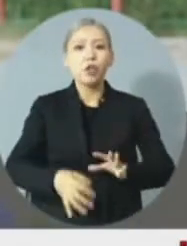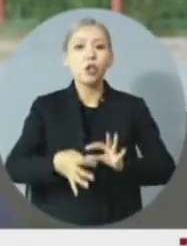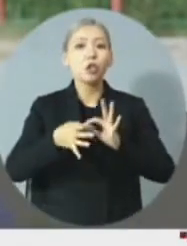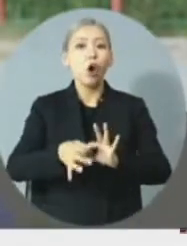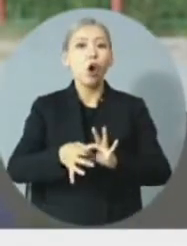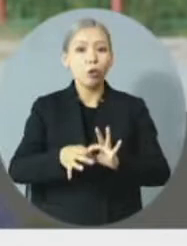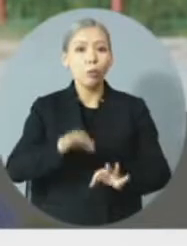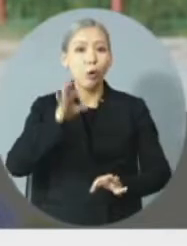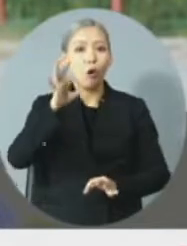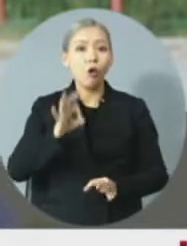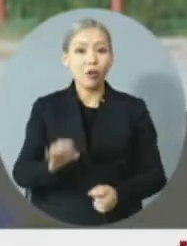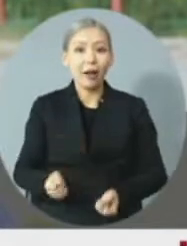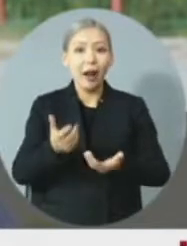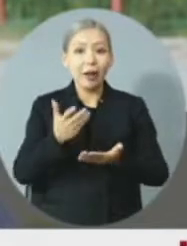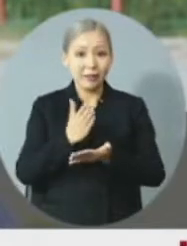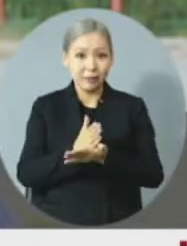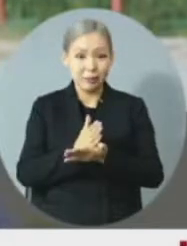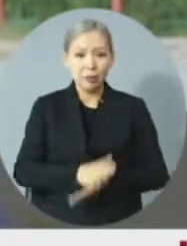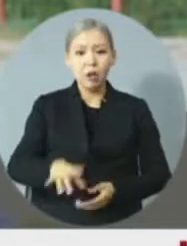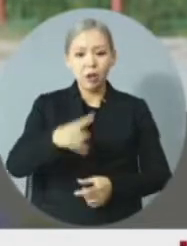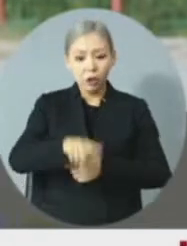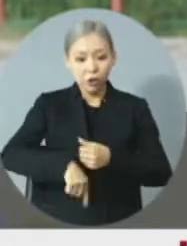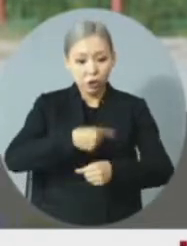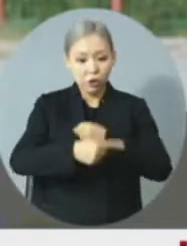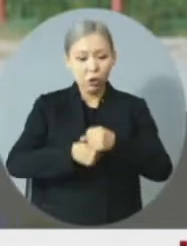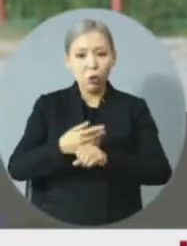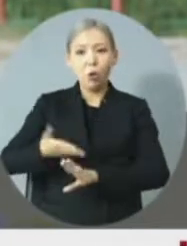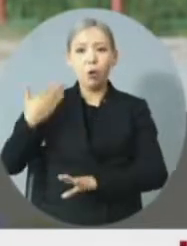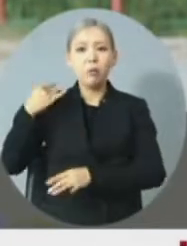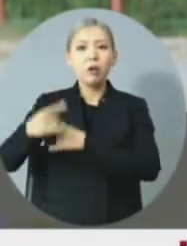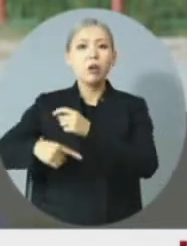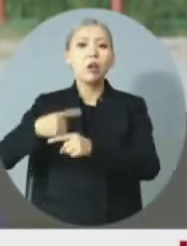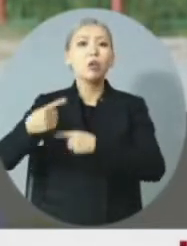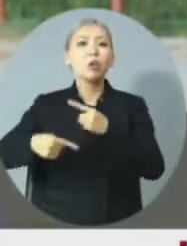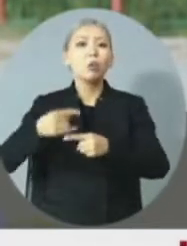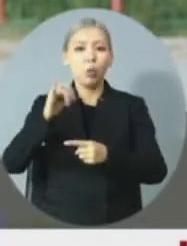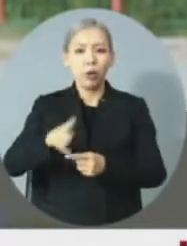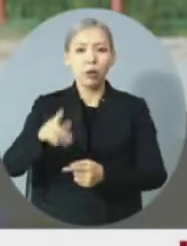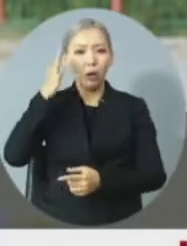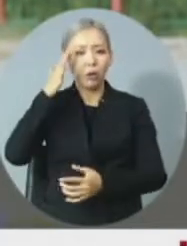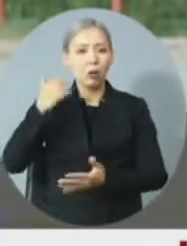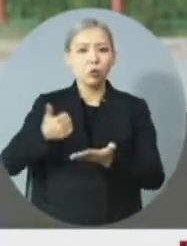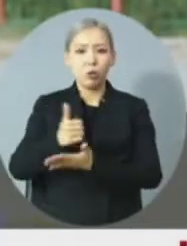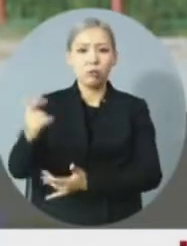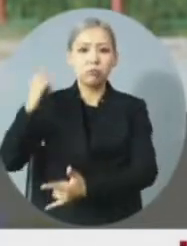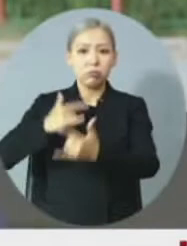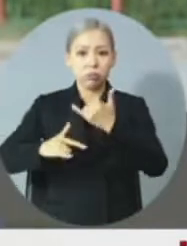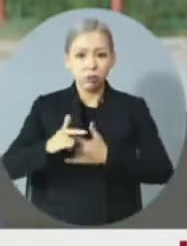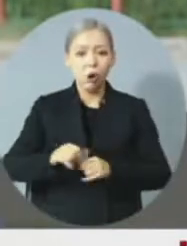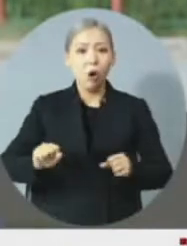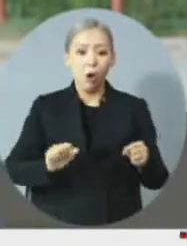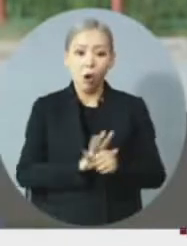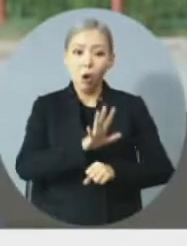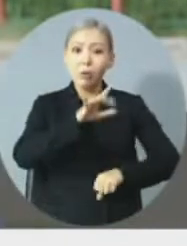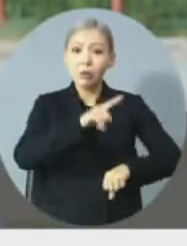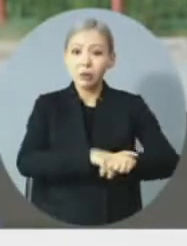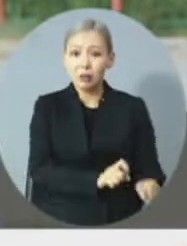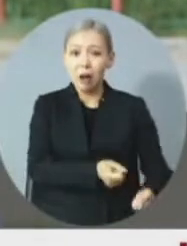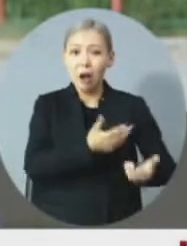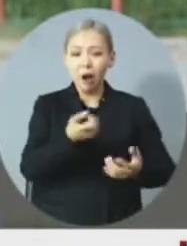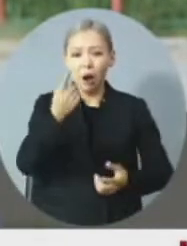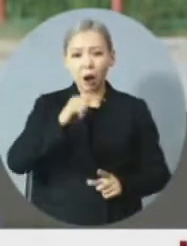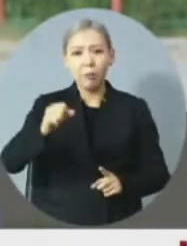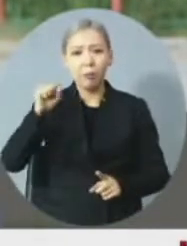бол бидний хувьд давхар гаргасан байгаа. Тэгэхээр энэ жилийн хувьд бол урд урдын жилүүдээс илүү их жуулчд ирнэ. За ковидын үед хамгийн их нэрвэгдсэн салбар бол